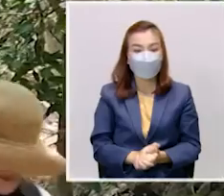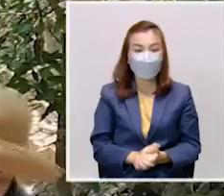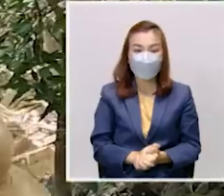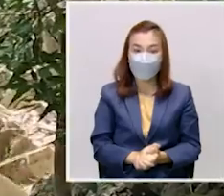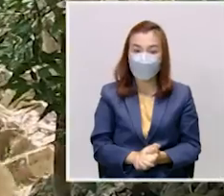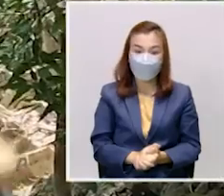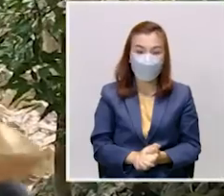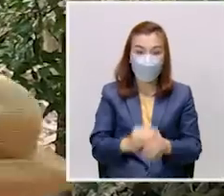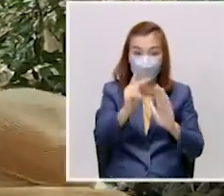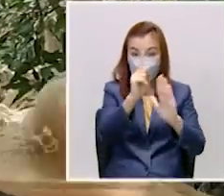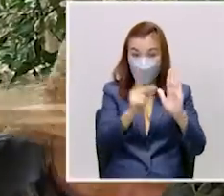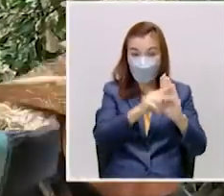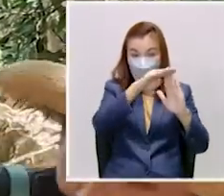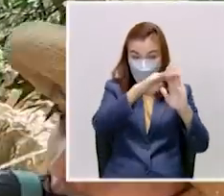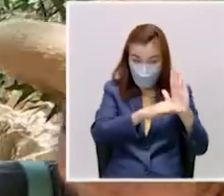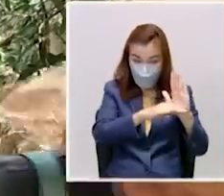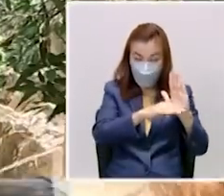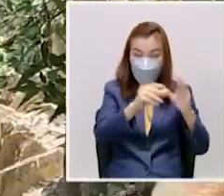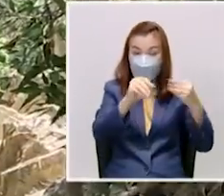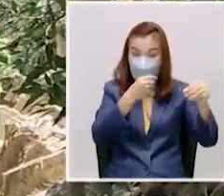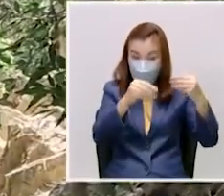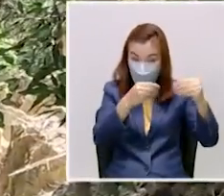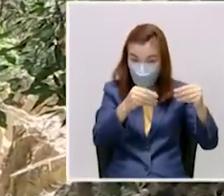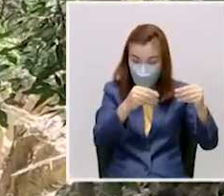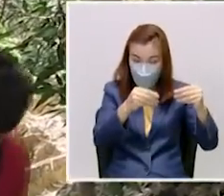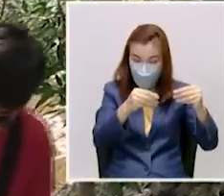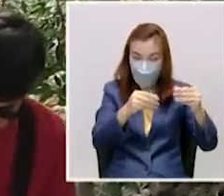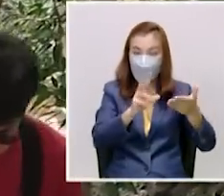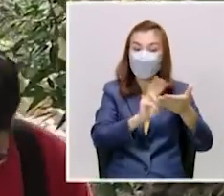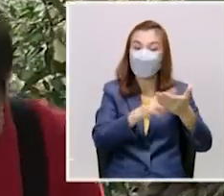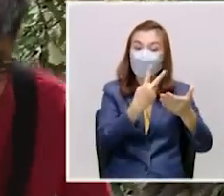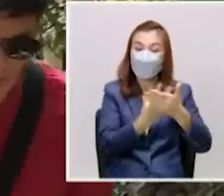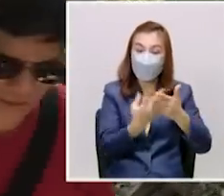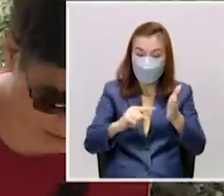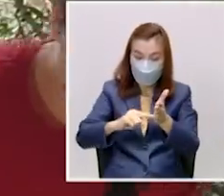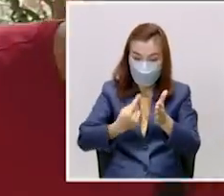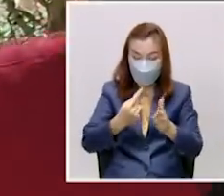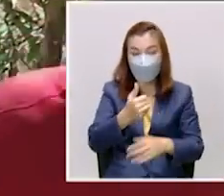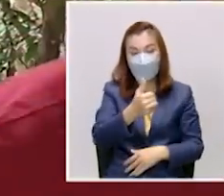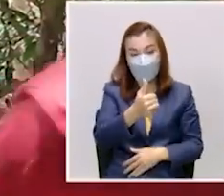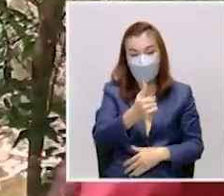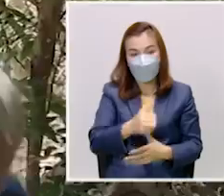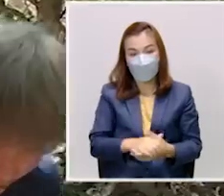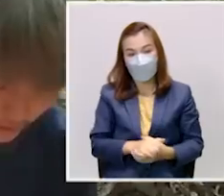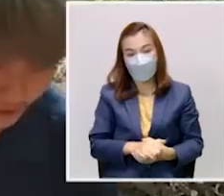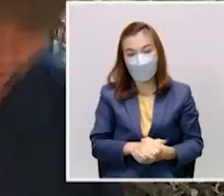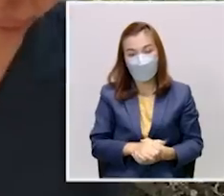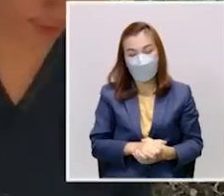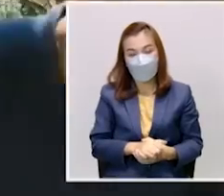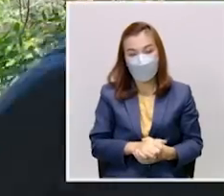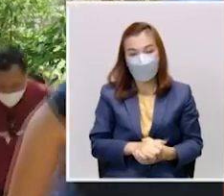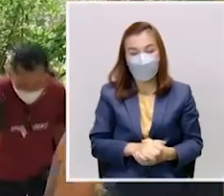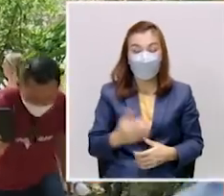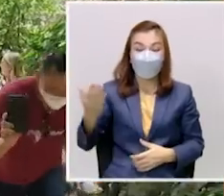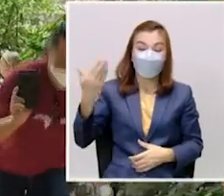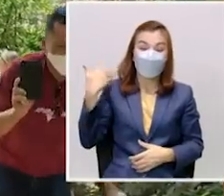ก็เงื่อนไขที่การผ่อนคลายแบบนี้ก็ไปเป็นที่เริ่มต้นที่ดีครับ ค่ะช่วงเวลาที่ผ่านม